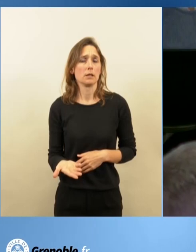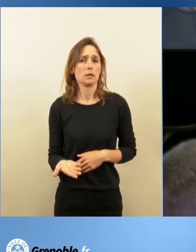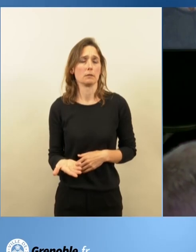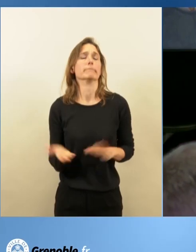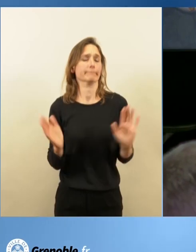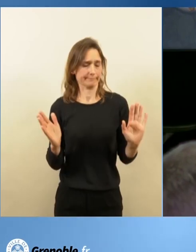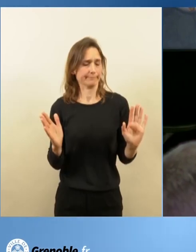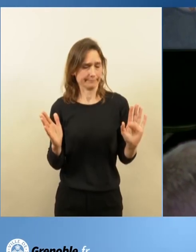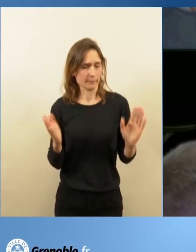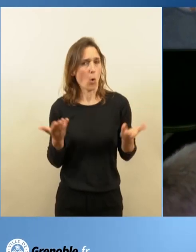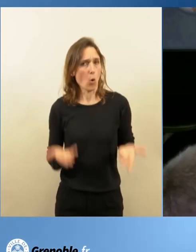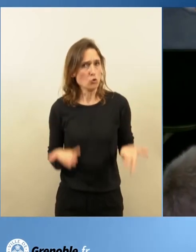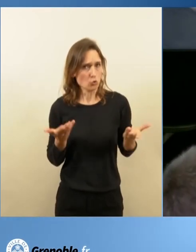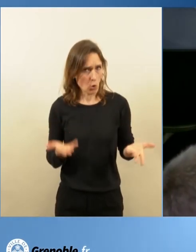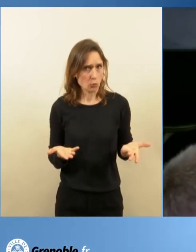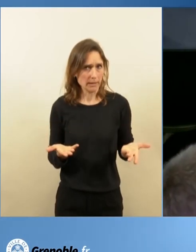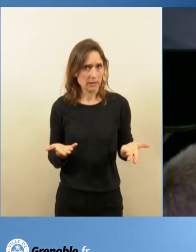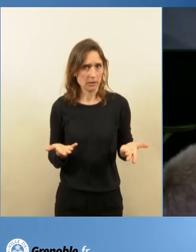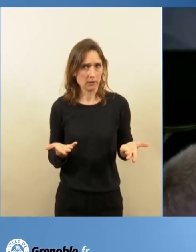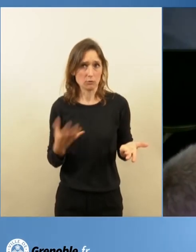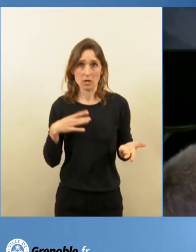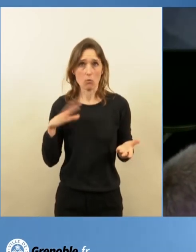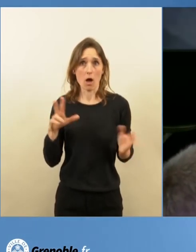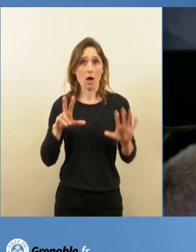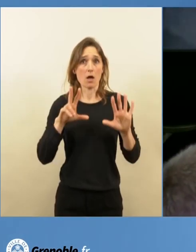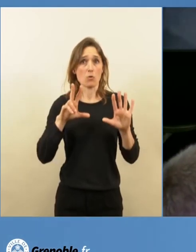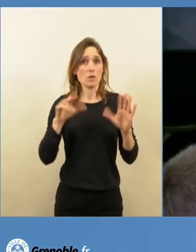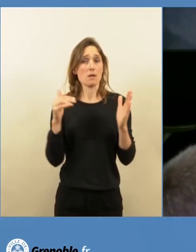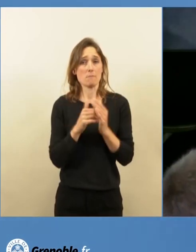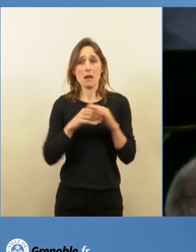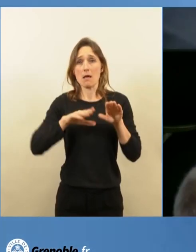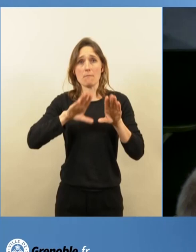toujours est-il qu'aujourd'hui nous disposons de 8000 places